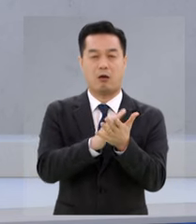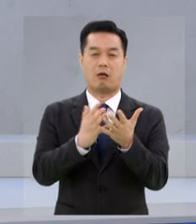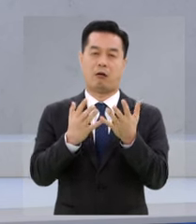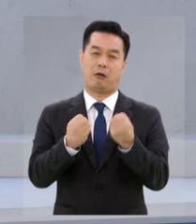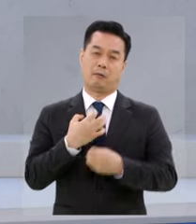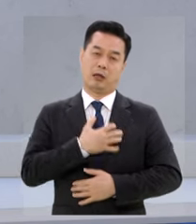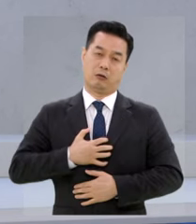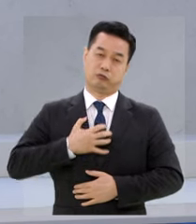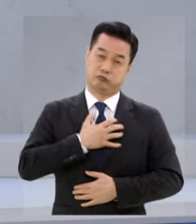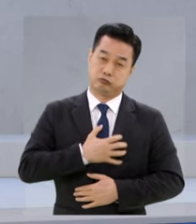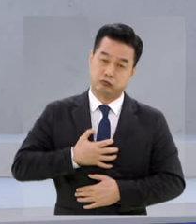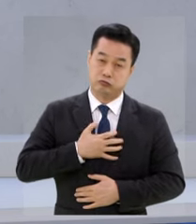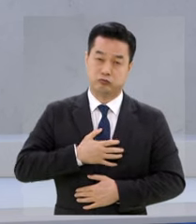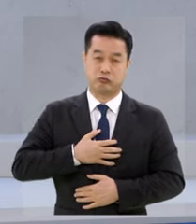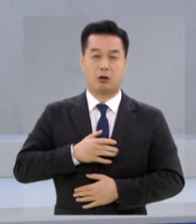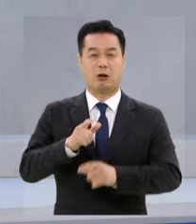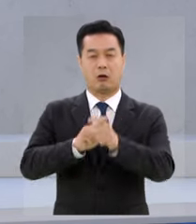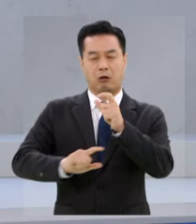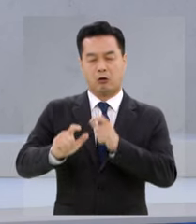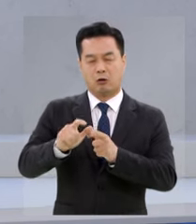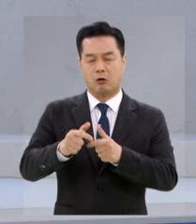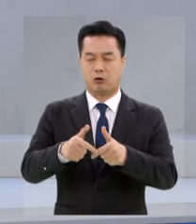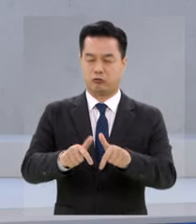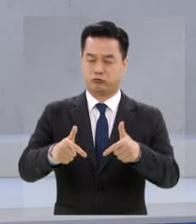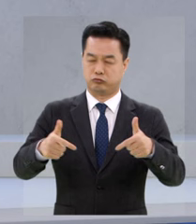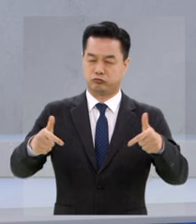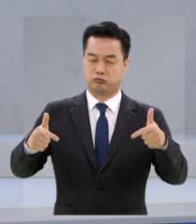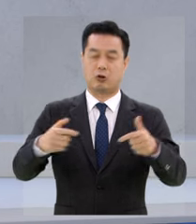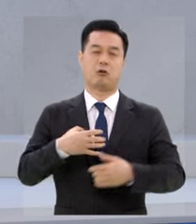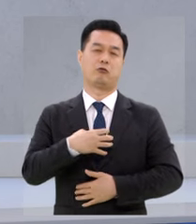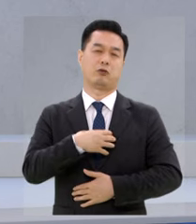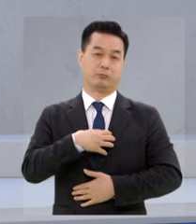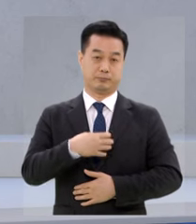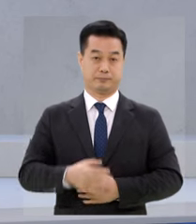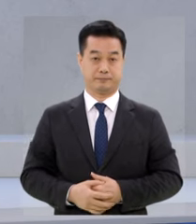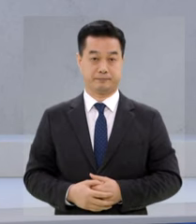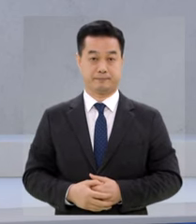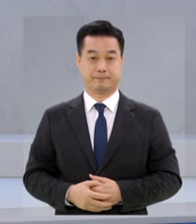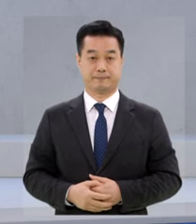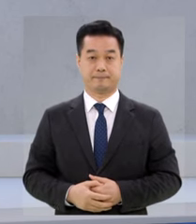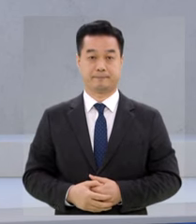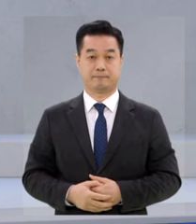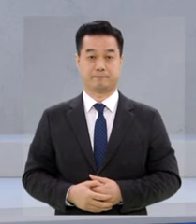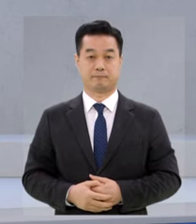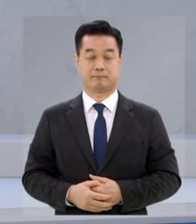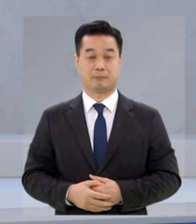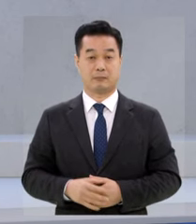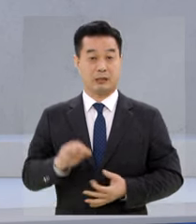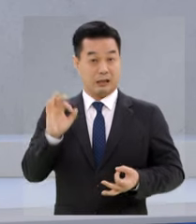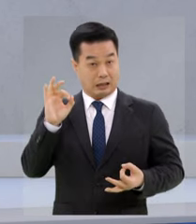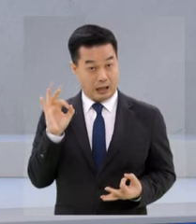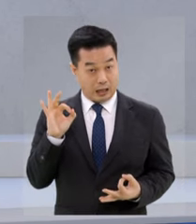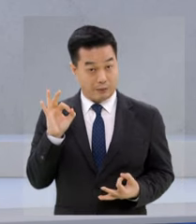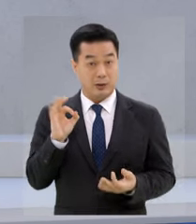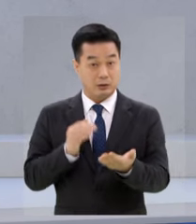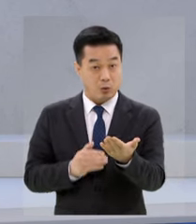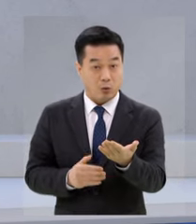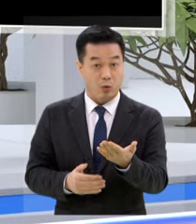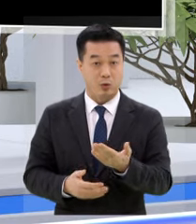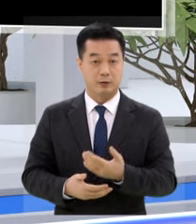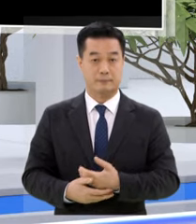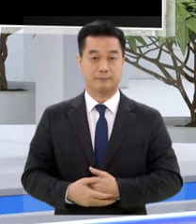가능성이 매일매일 더 높아지고 있습니다 지켜만 보고 계실